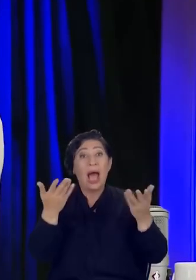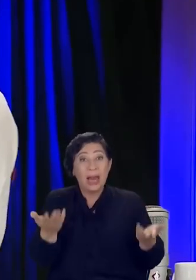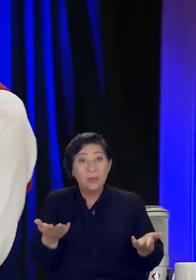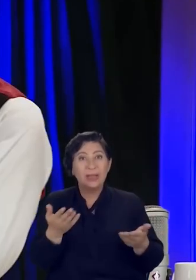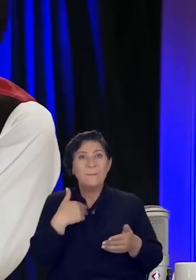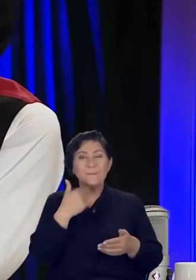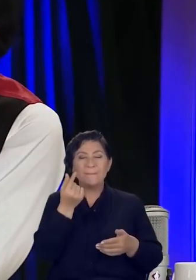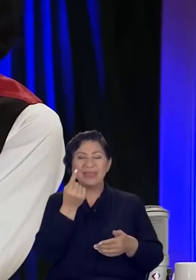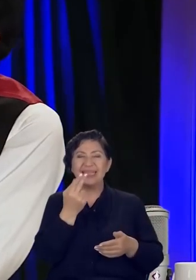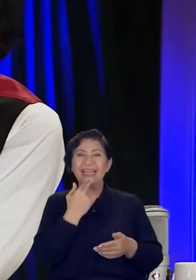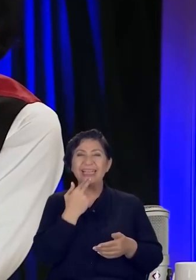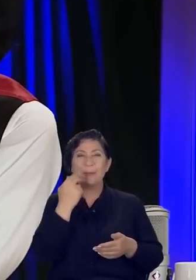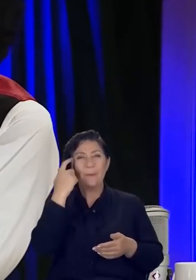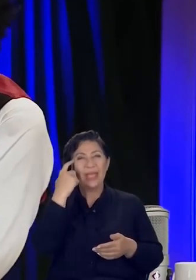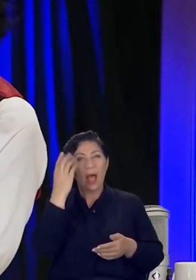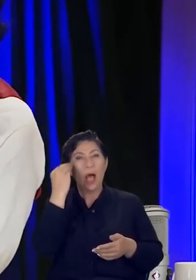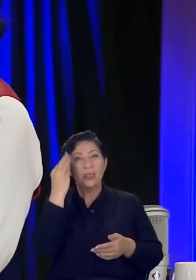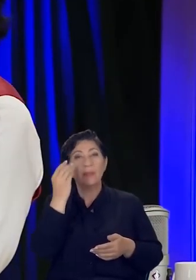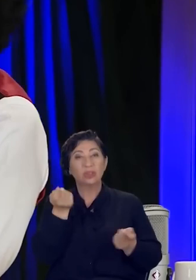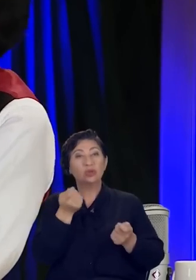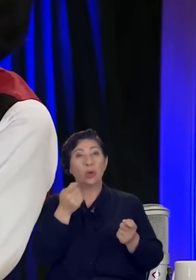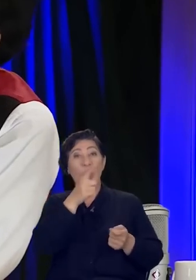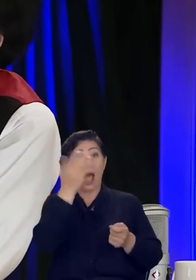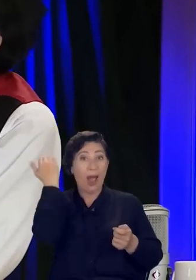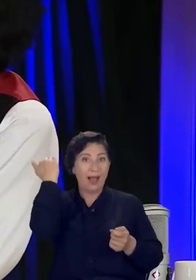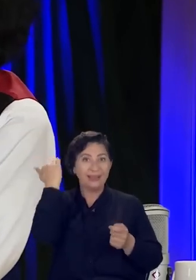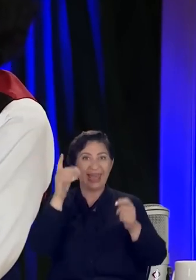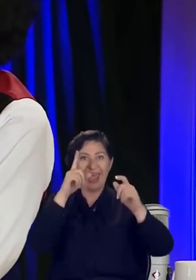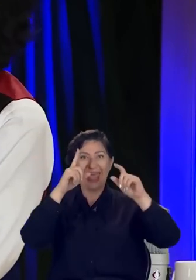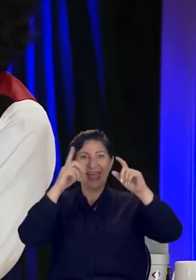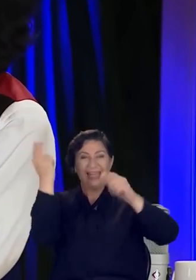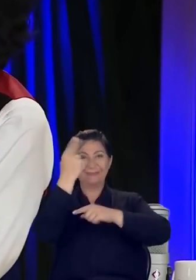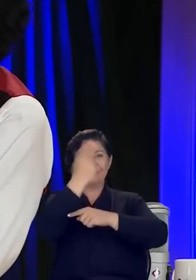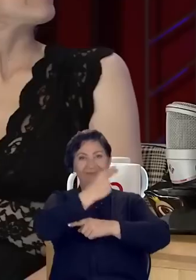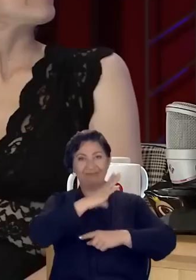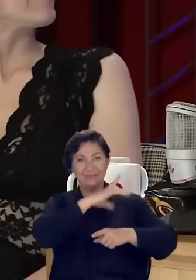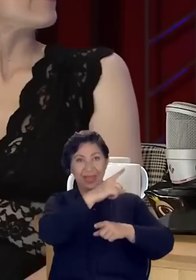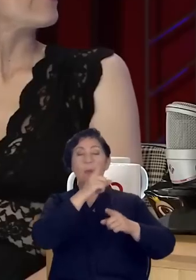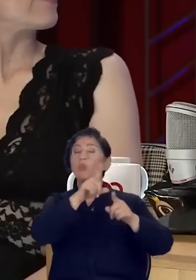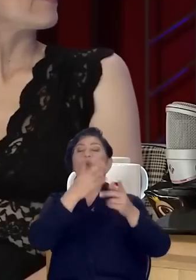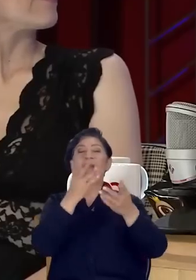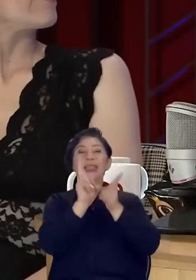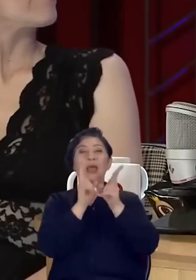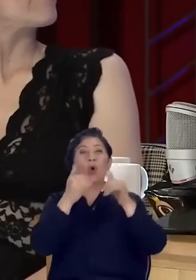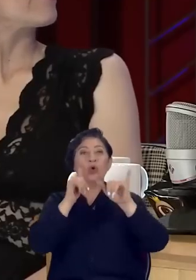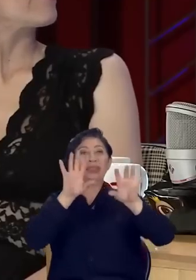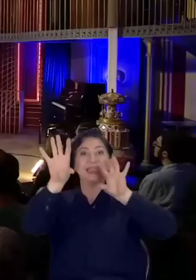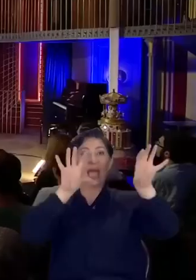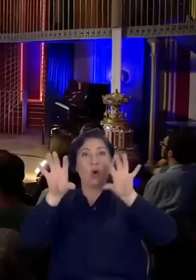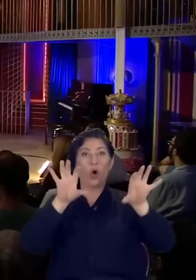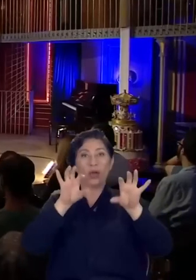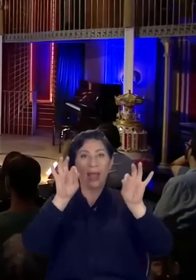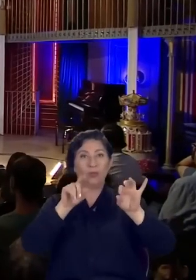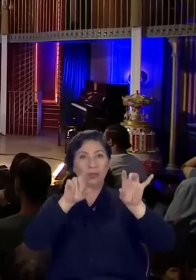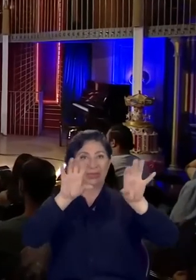Halbuki ben biraz kadın beynini anlamaya çalışıyorum. Mesela bu arkamızda gördüğünüz bizim Harem Kabare oyununun dekorunu görüyorsunuz aslında. Sürekli